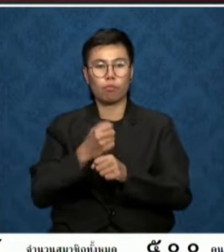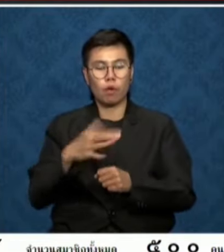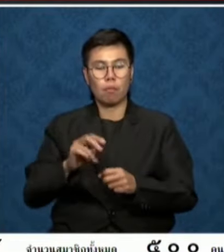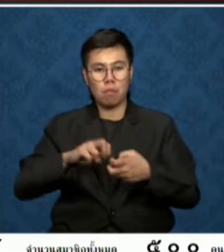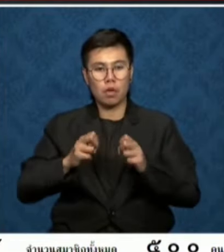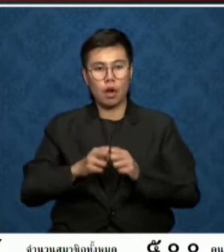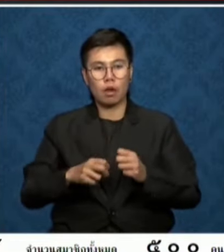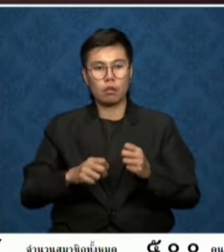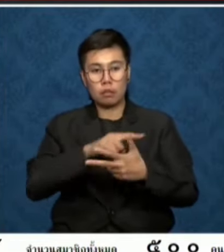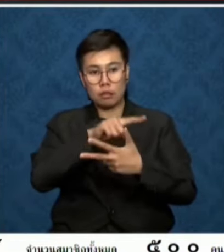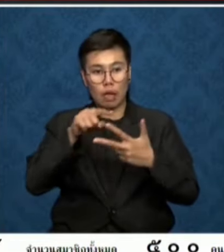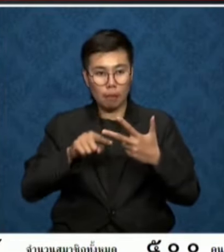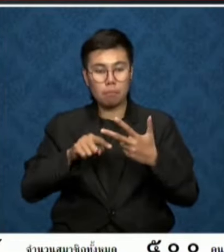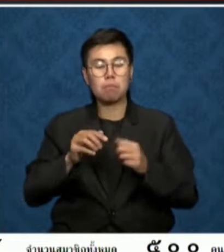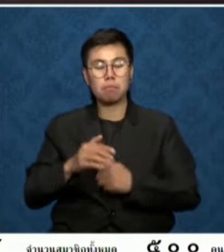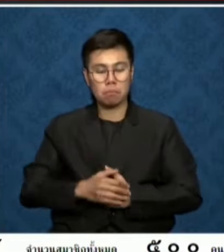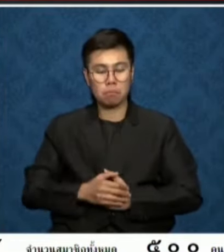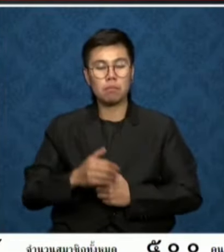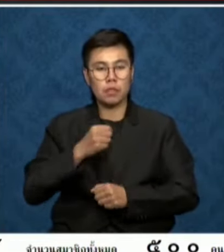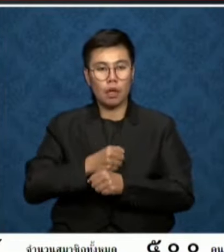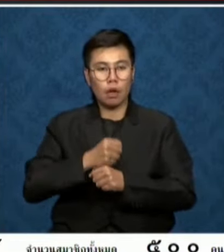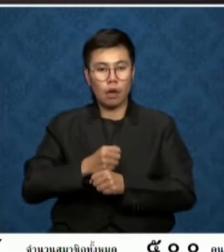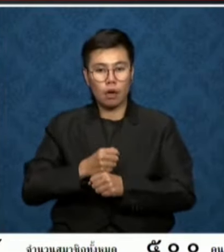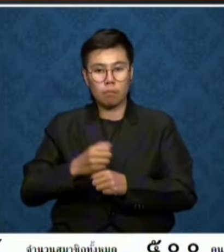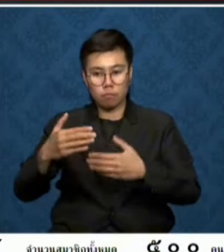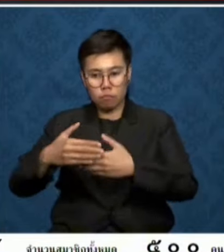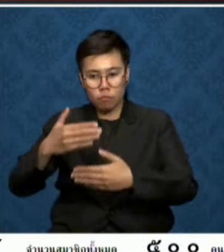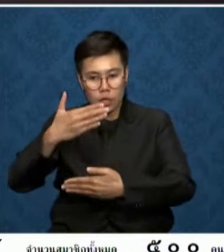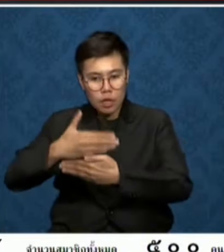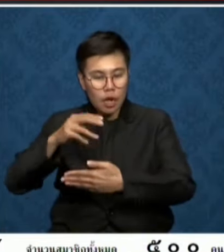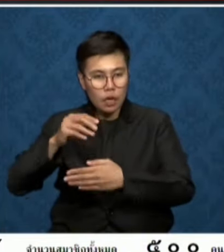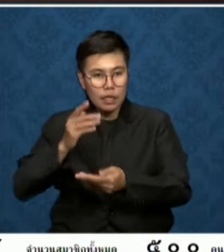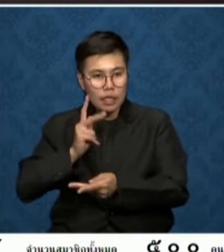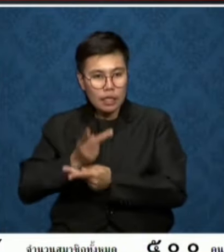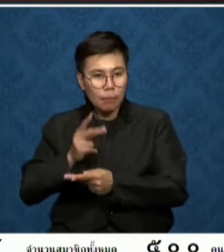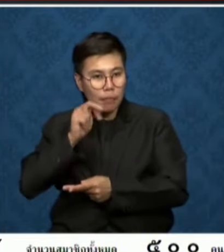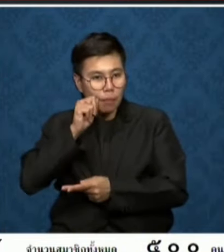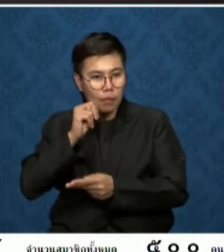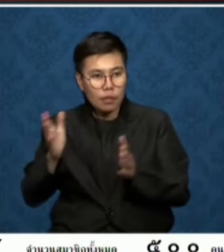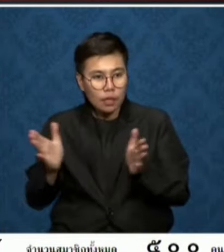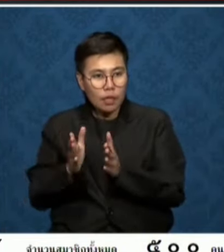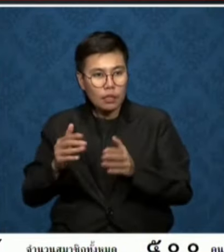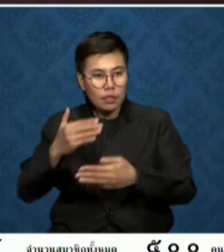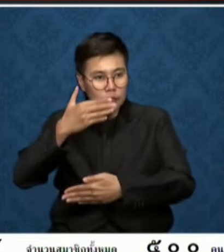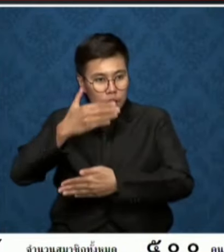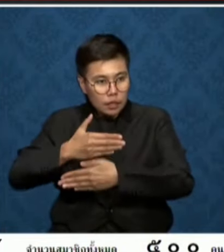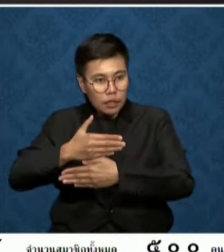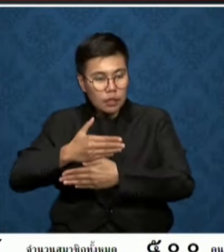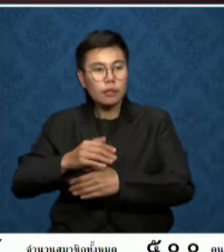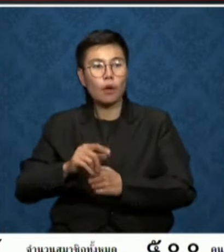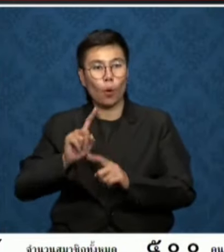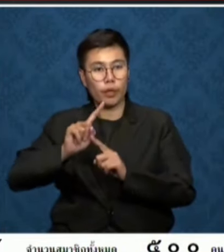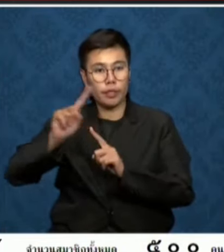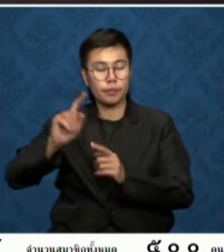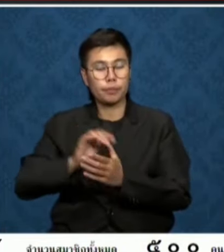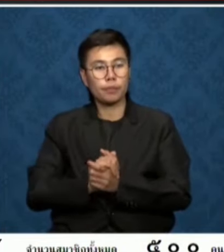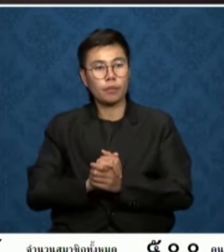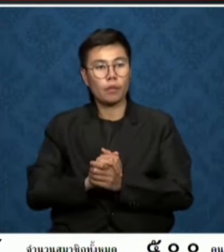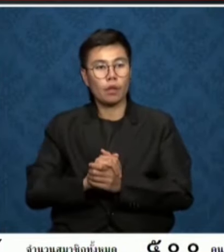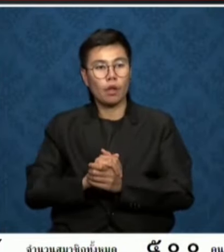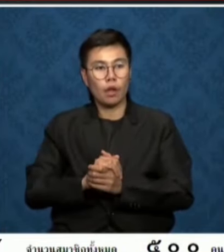ข้อของโครงการก่อสร้างเขื่อนขนาดเล็กมันมีอะไรบ้างครับข้อแรกครับที่ผมอยากจะพูดถึงเลยคือประชาช